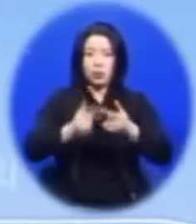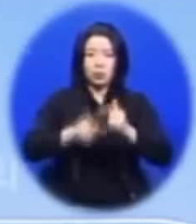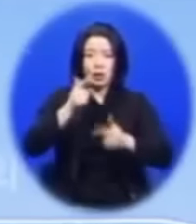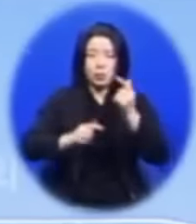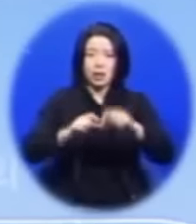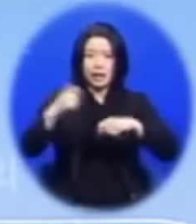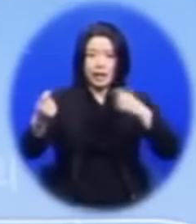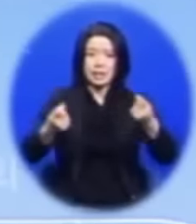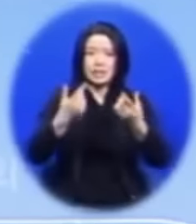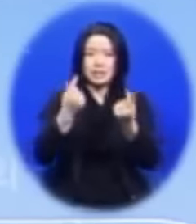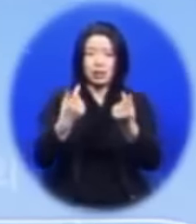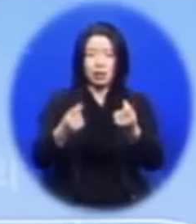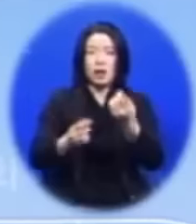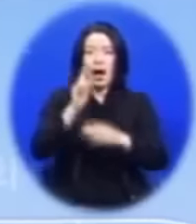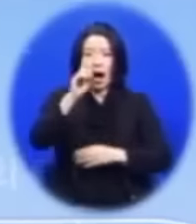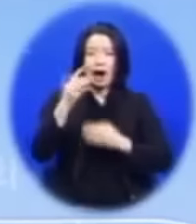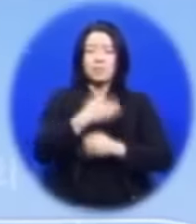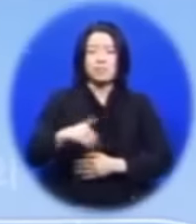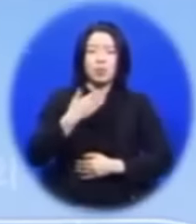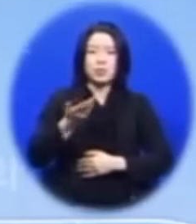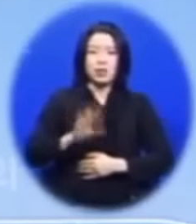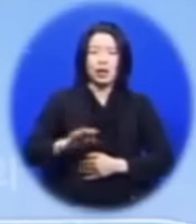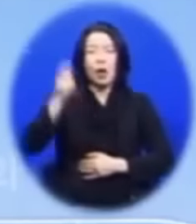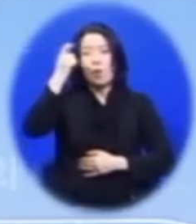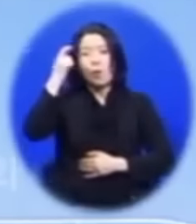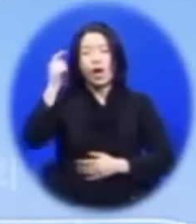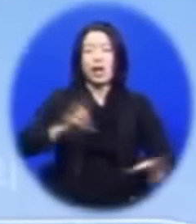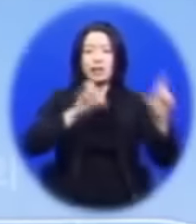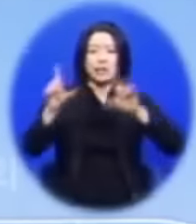몸인데 어떻게 삶은 그러나